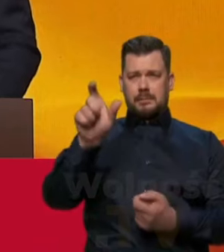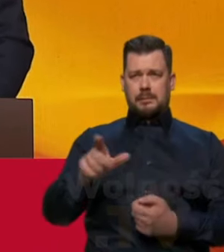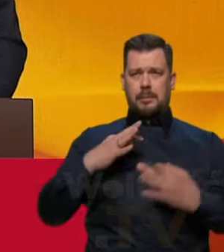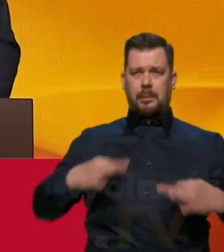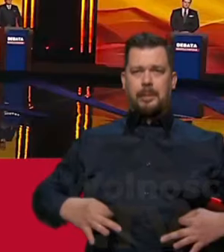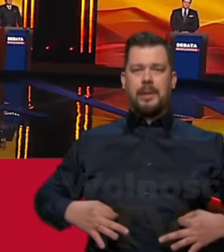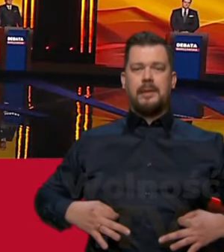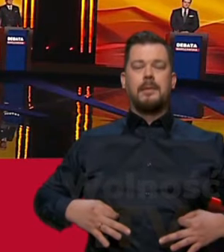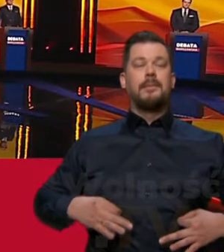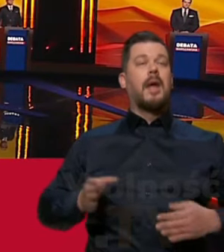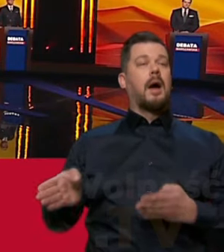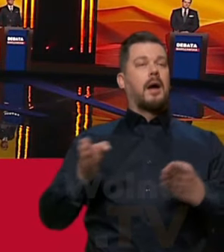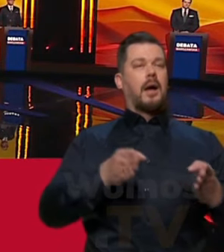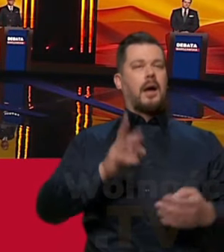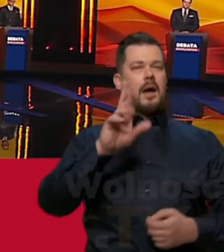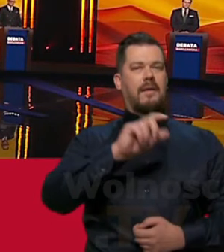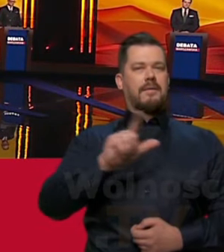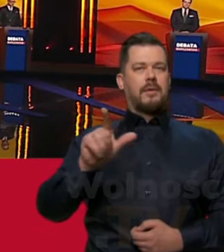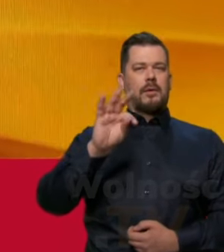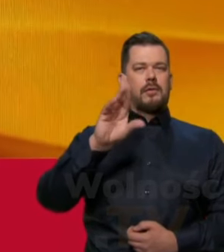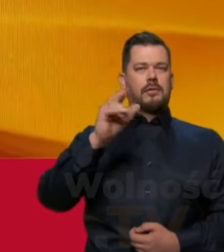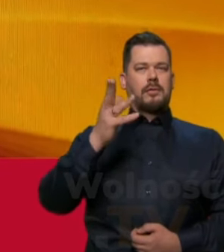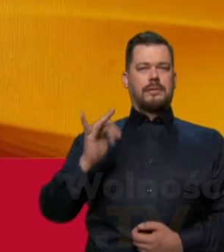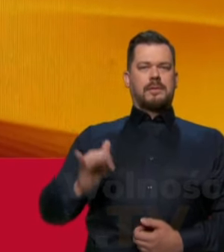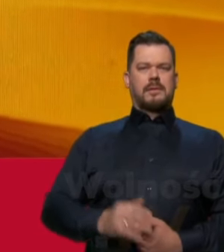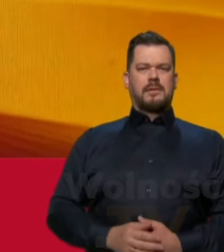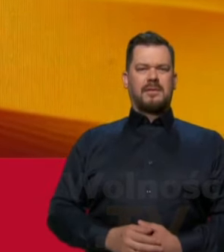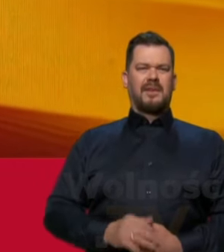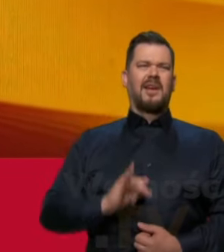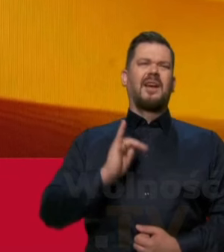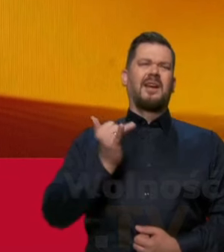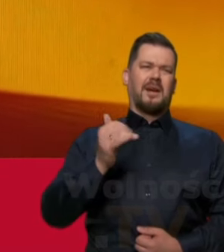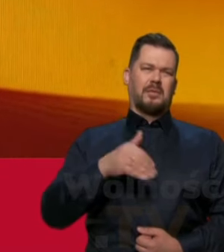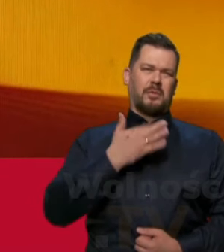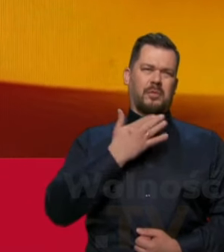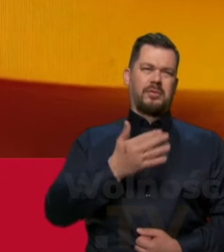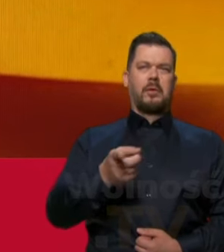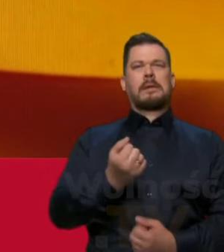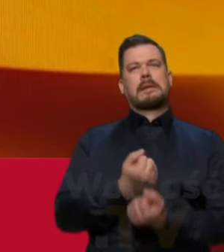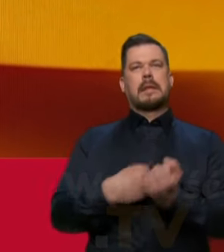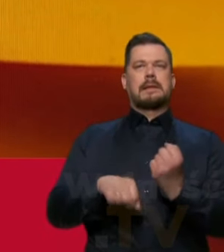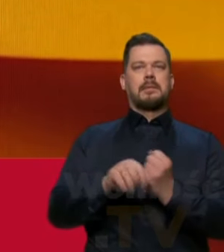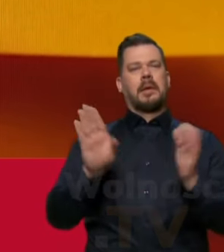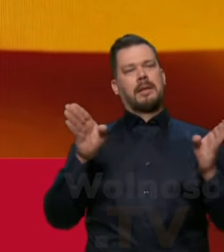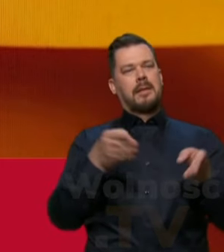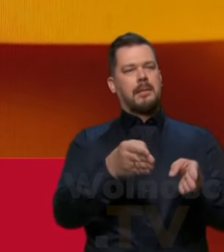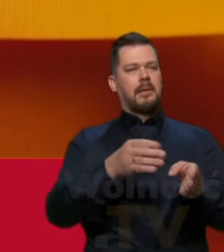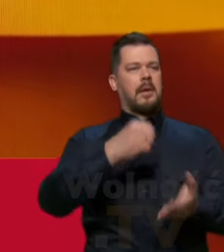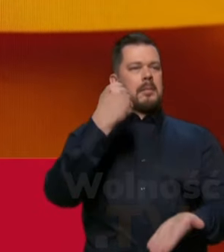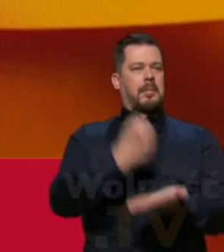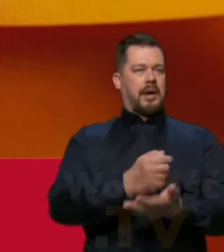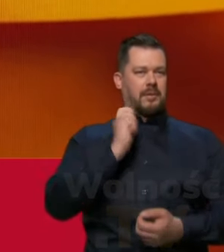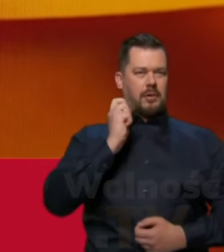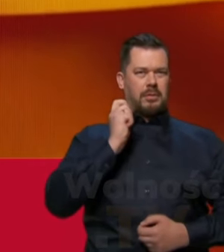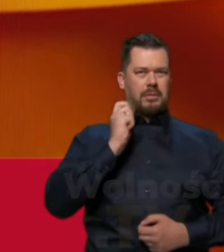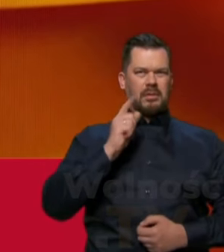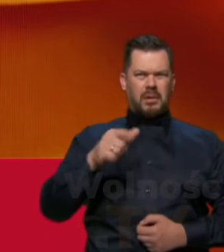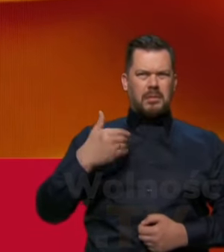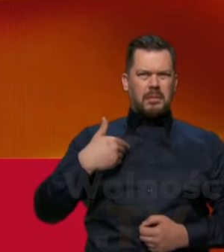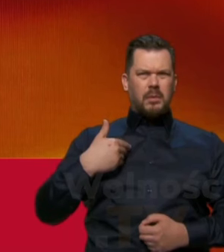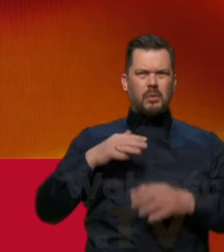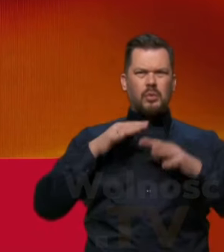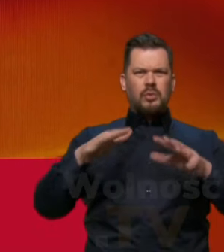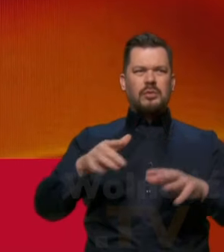kolejności. Kolejny odpowie Rafał Trzaskowski. Jak można mówić, że to jest temat zastępczy prawa kobiet po tym wszystkim, co się w Polsce stało, po